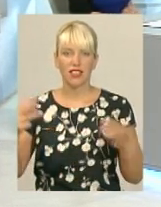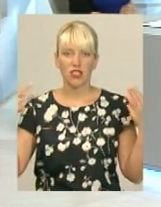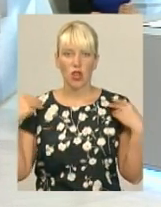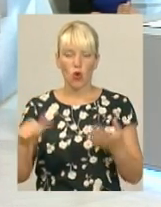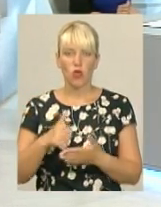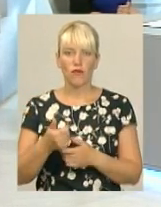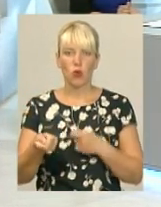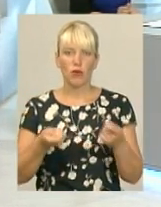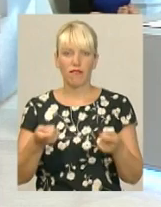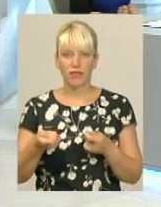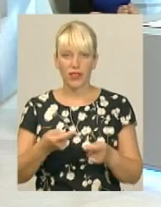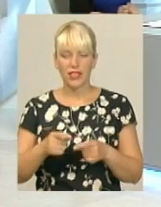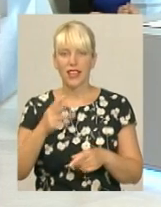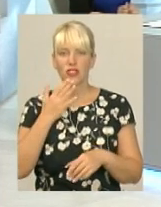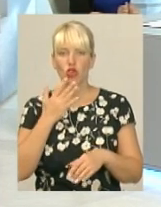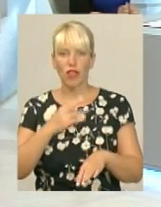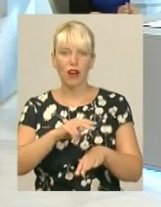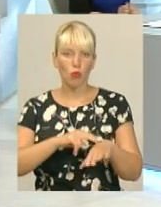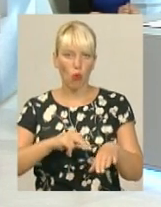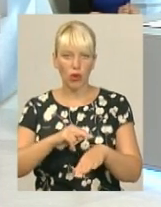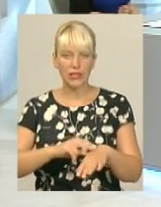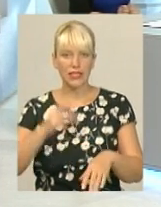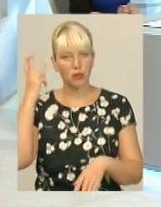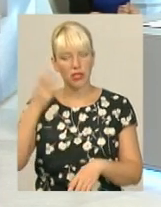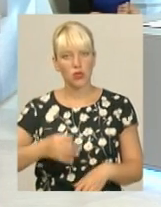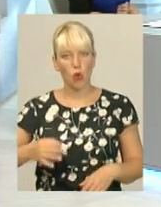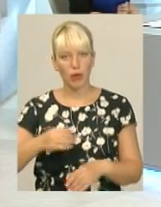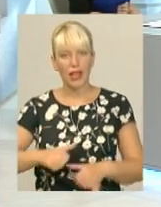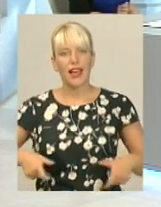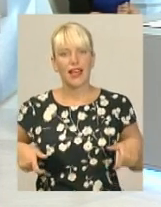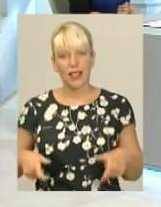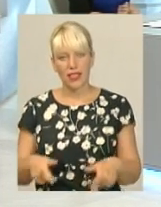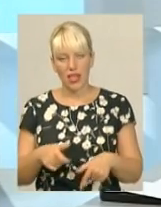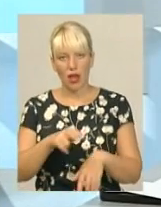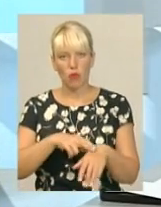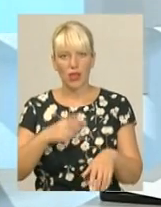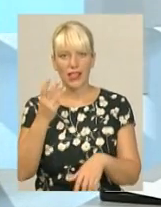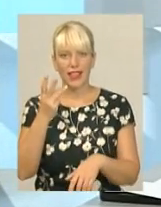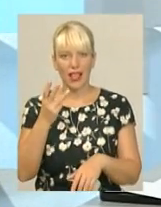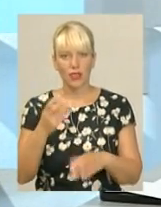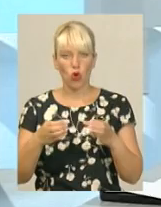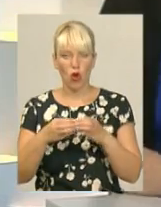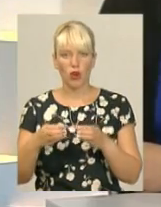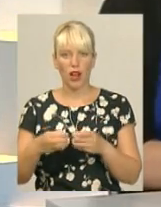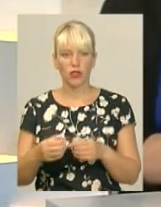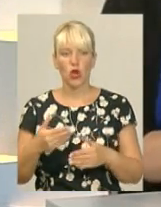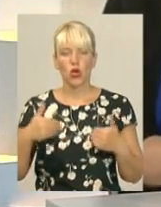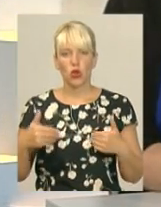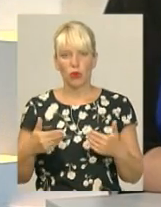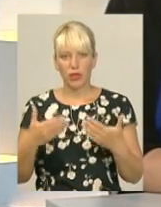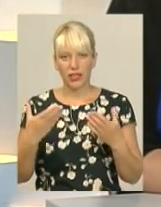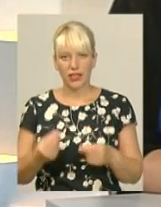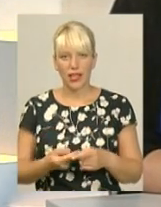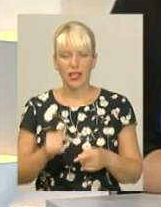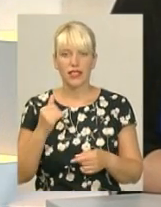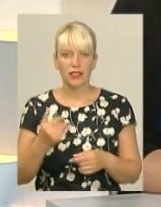Головного управління Національної поліції Хмельницької області, генерал поліції 3-го рангу. Доброго дня. Доброго дня, Микола Олександрович.